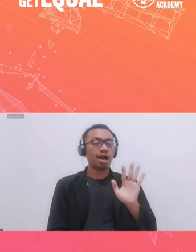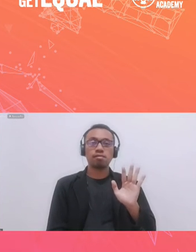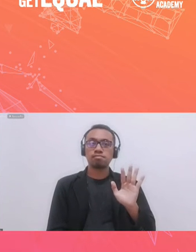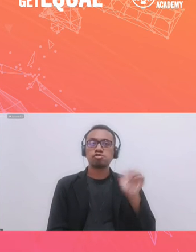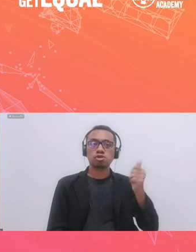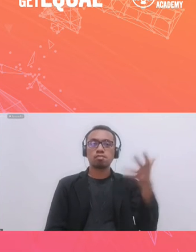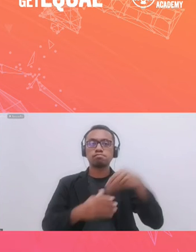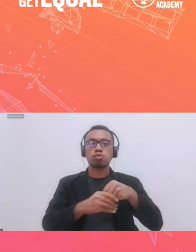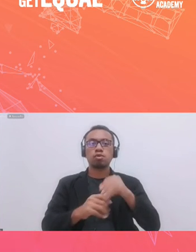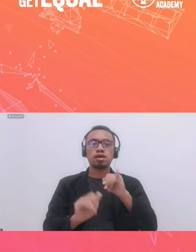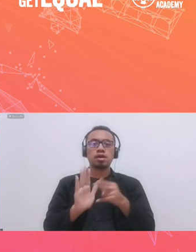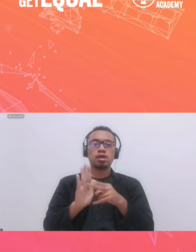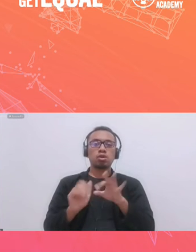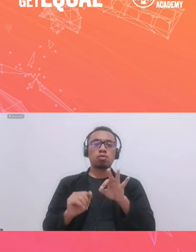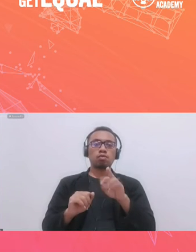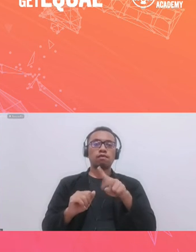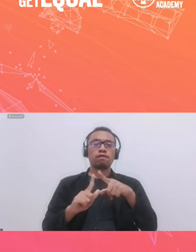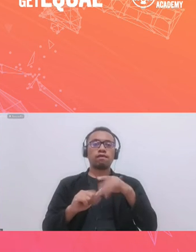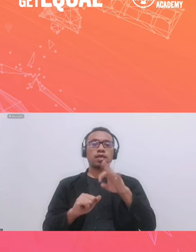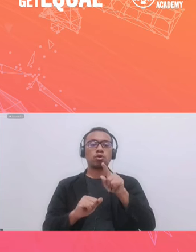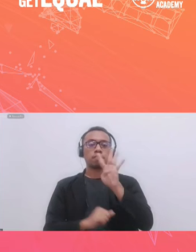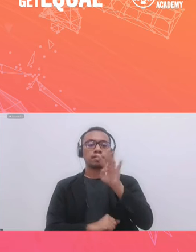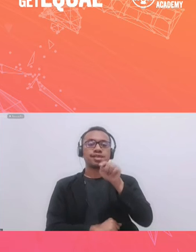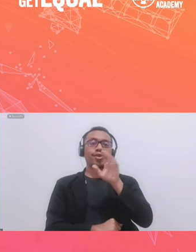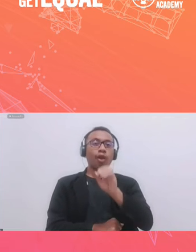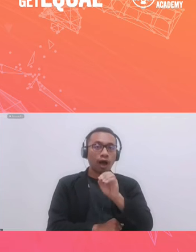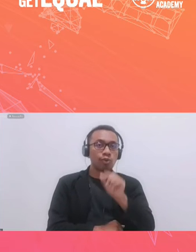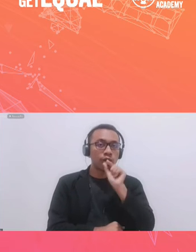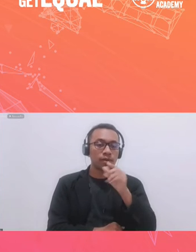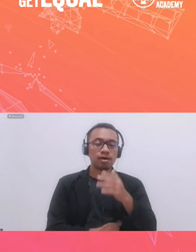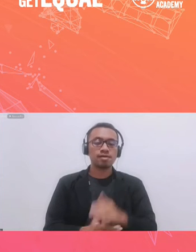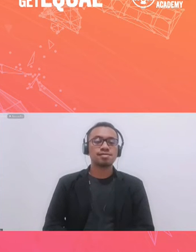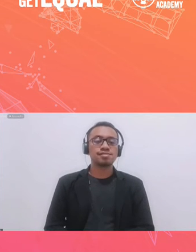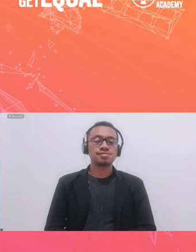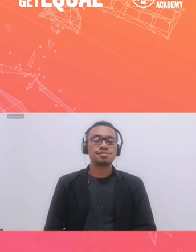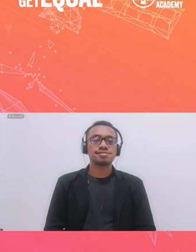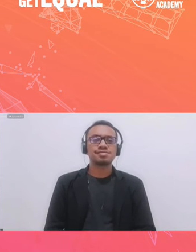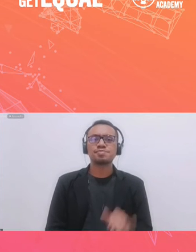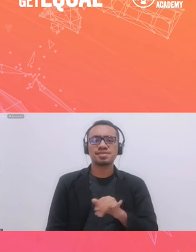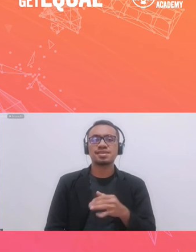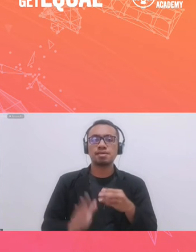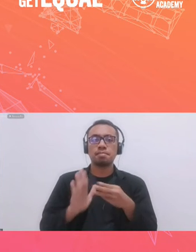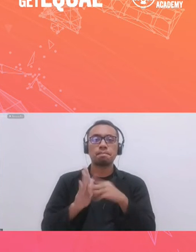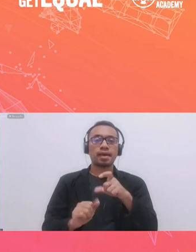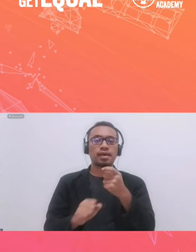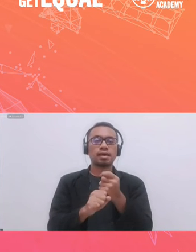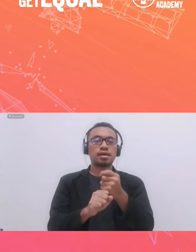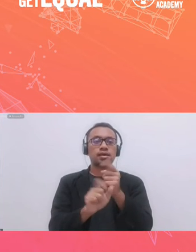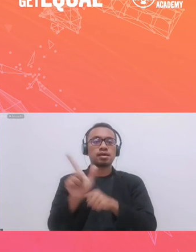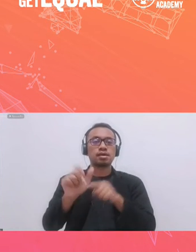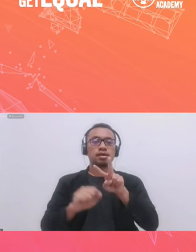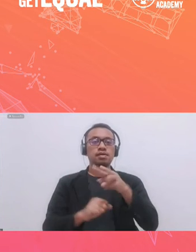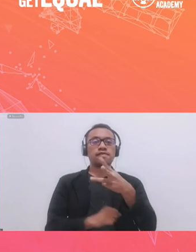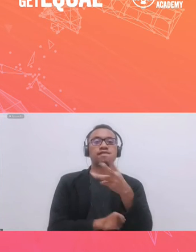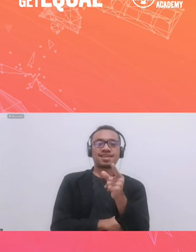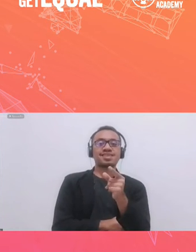ternyata kita anggap sebagai seperti MacGyver. Teman-teman nggak tahu MacGyver itu siapa. MacGyver itu seorang yang ahli ngoprek dan